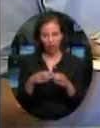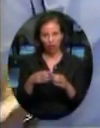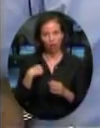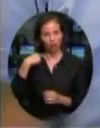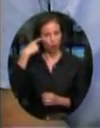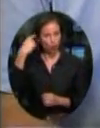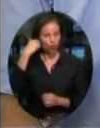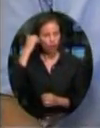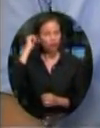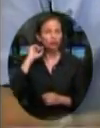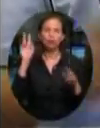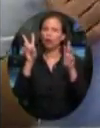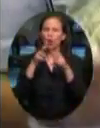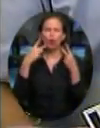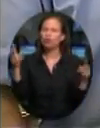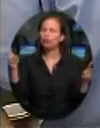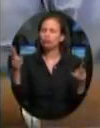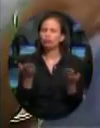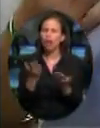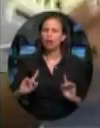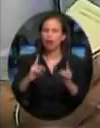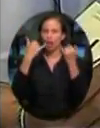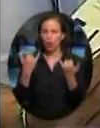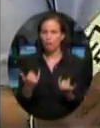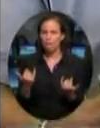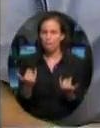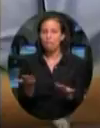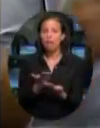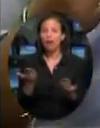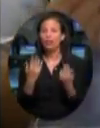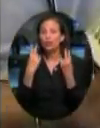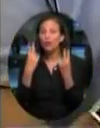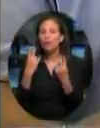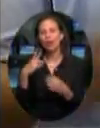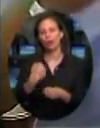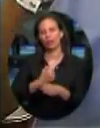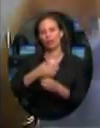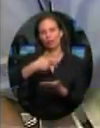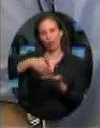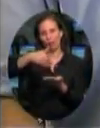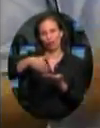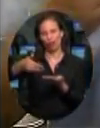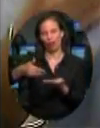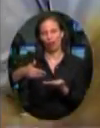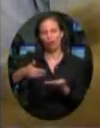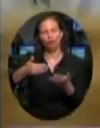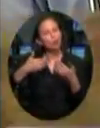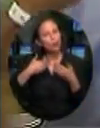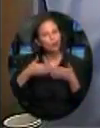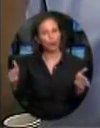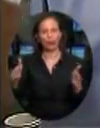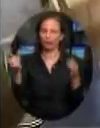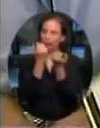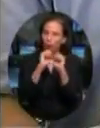ואני חושב, שלא משנה מה שיקרה היום, מה שחשוב זה מה שנעשה הלאה. ומה שנעשה הלאה, אם נהיה פתוחים